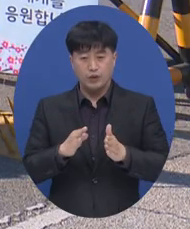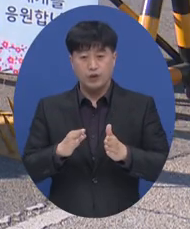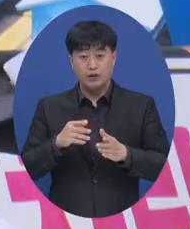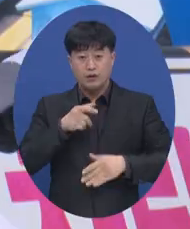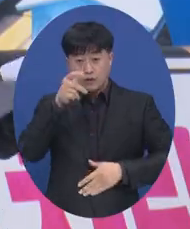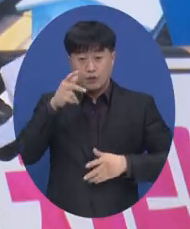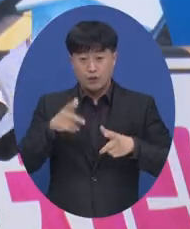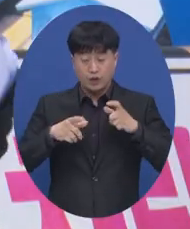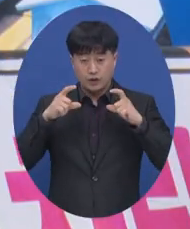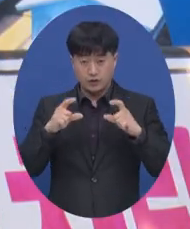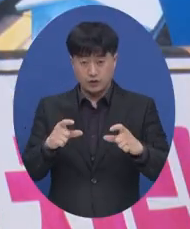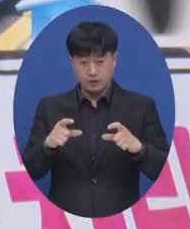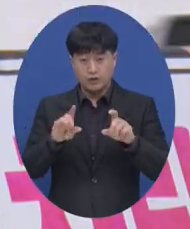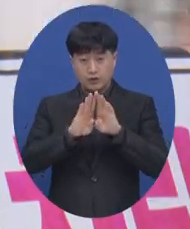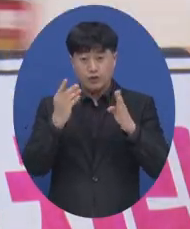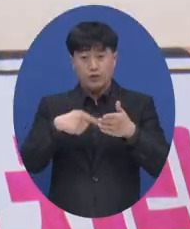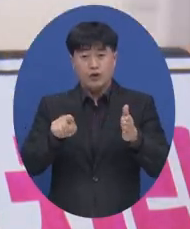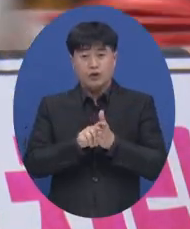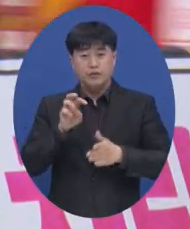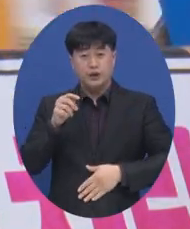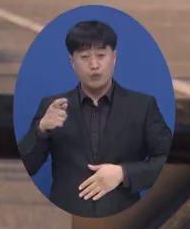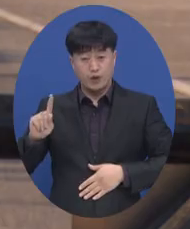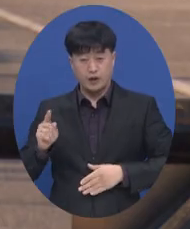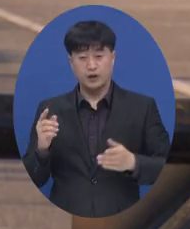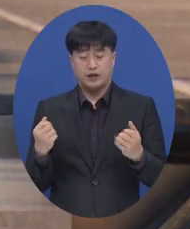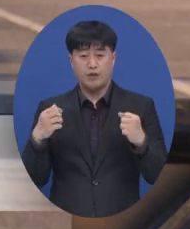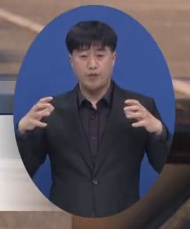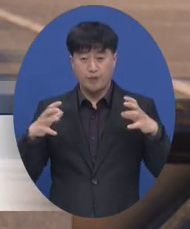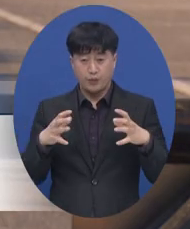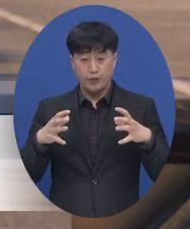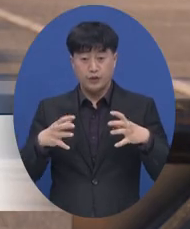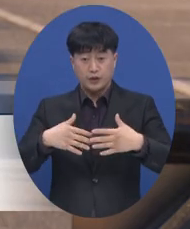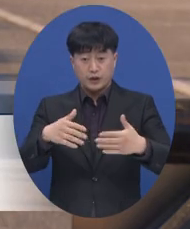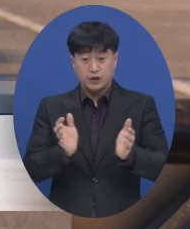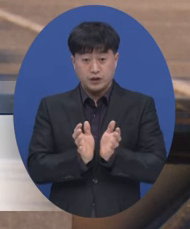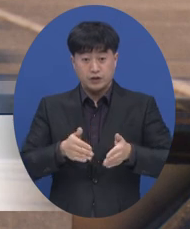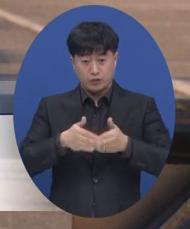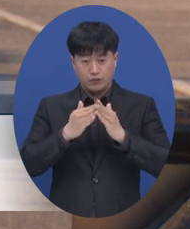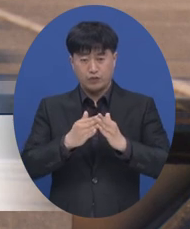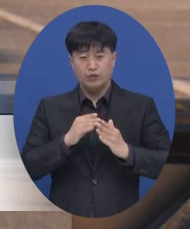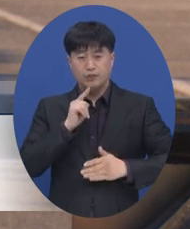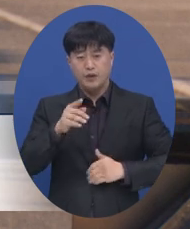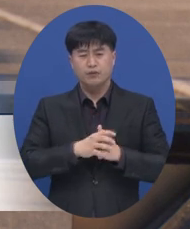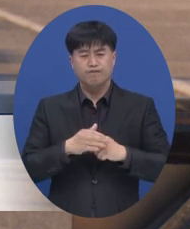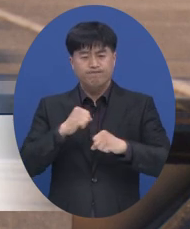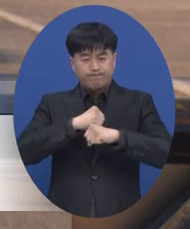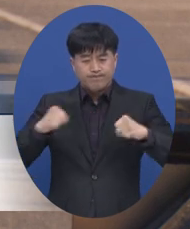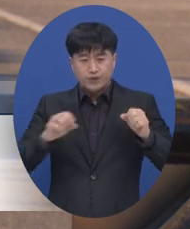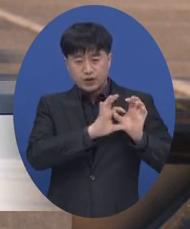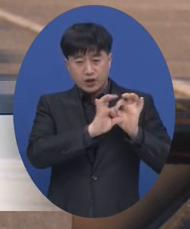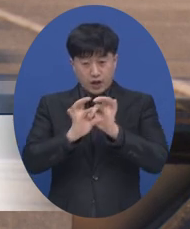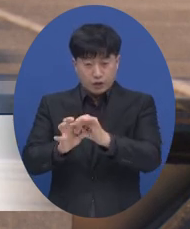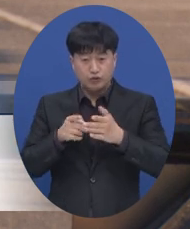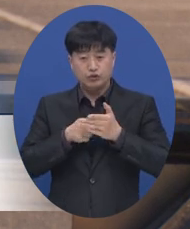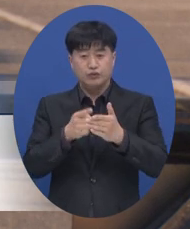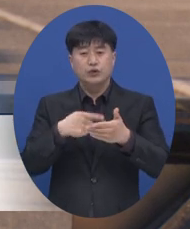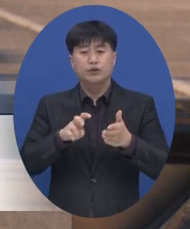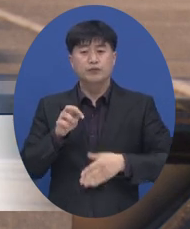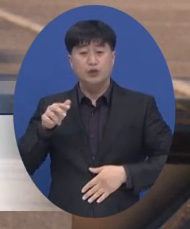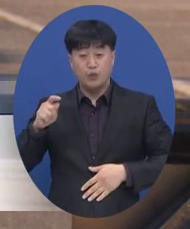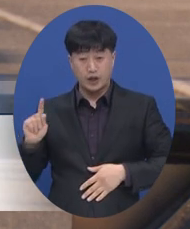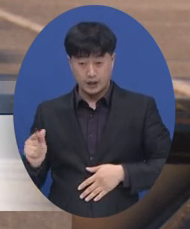재개를 위한 민관 협의체 설립을 제안했습니다 강 보니 하고 지속적인 추진을 여여 민과 관이